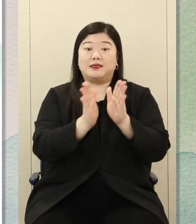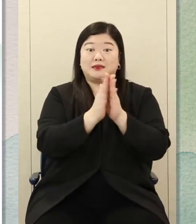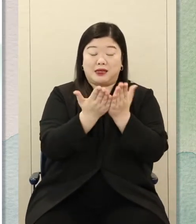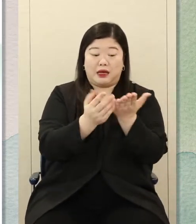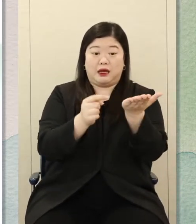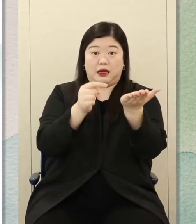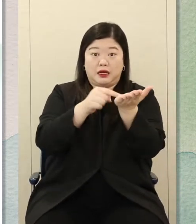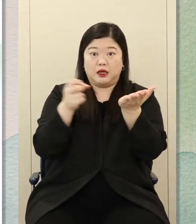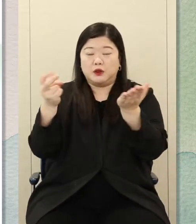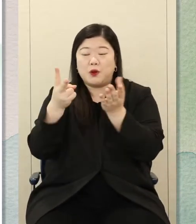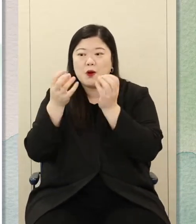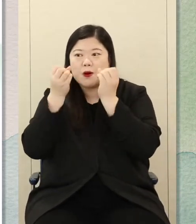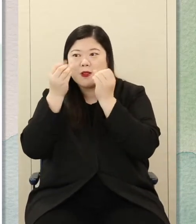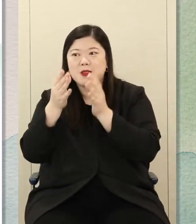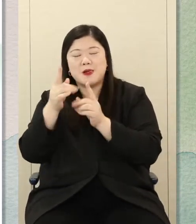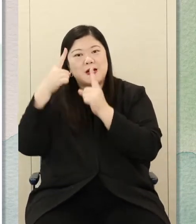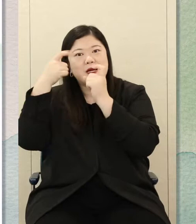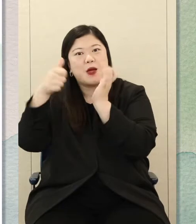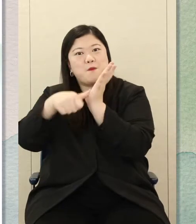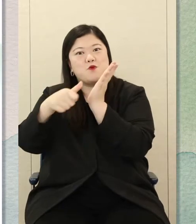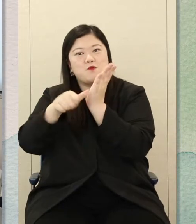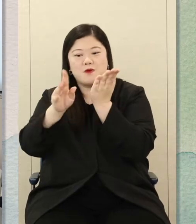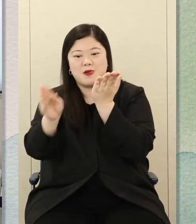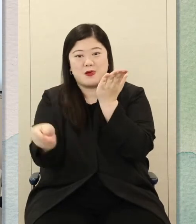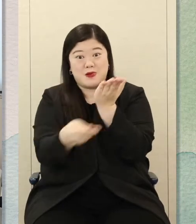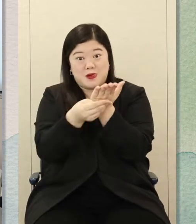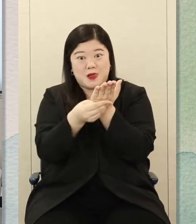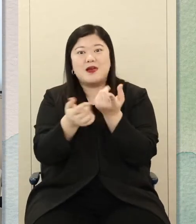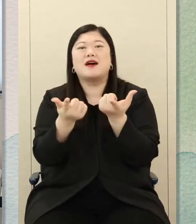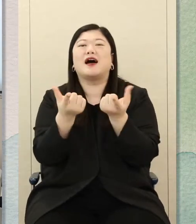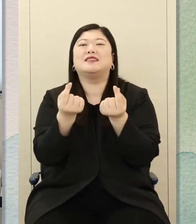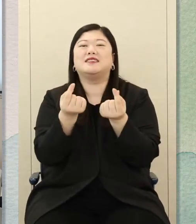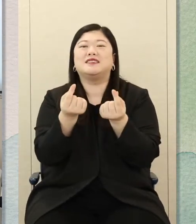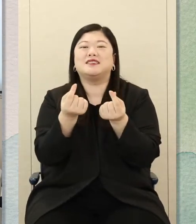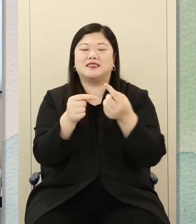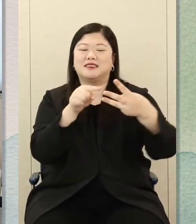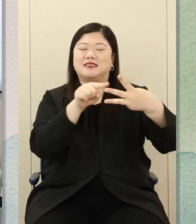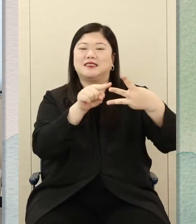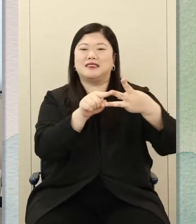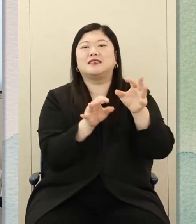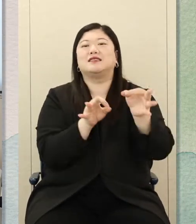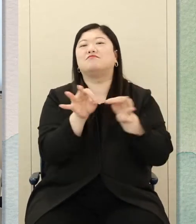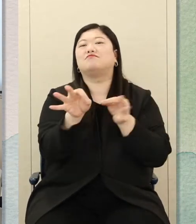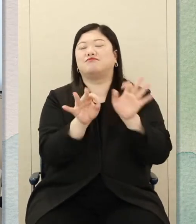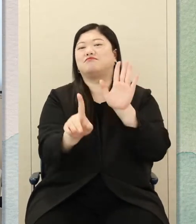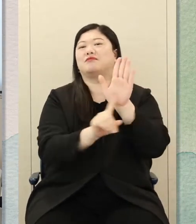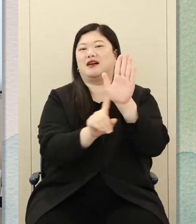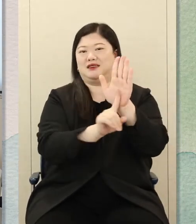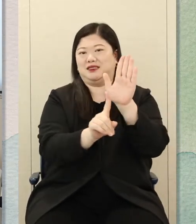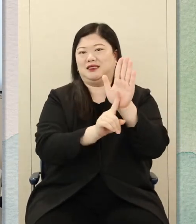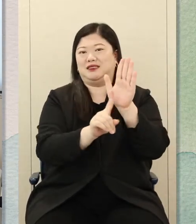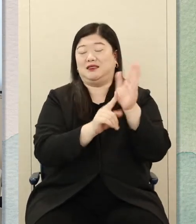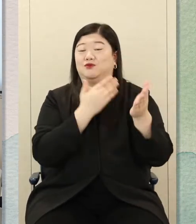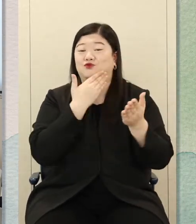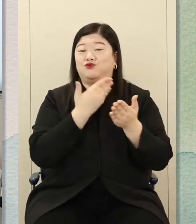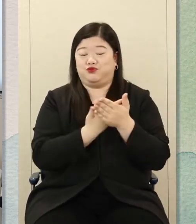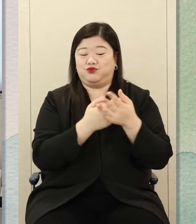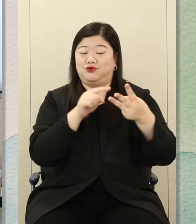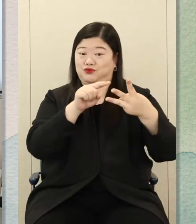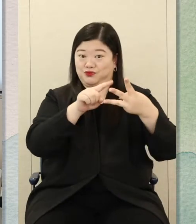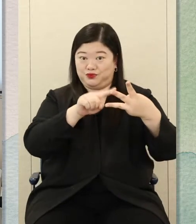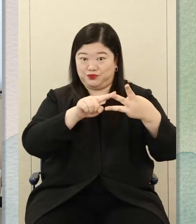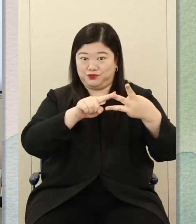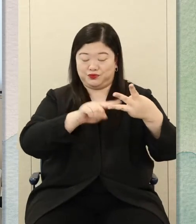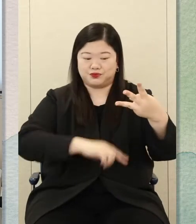굿즈 같은 것들을 많이 개발해가지고 같이 나눈다든가 뭐 이런 식의 어떤 마케팅 활동이 점점점 증가하게 되는